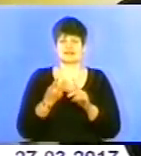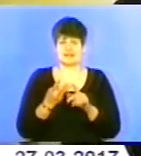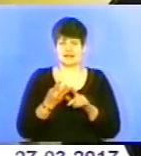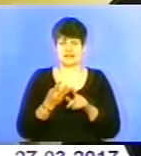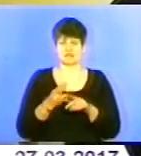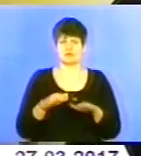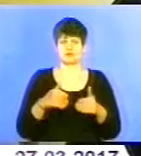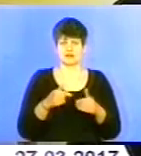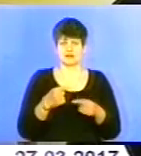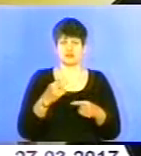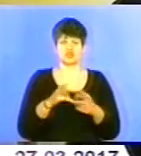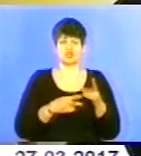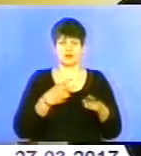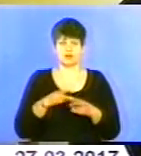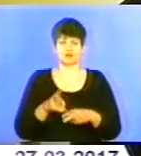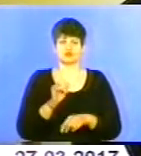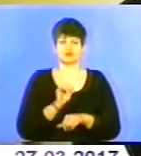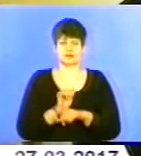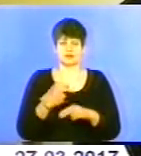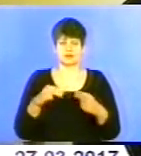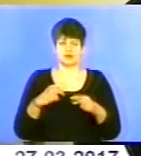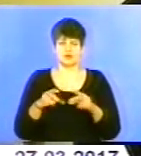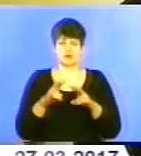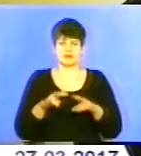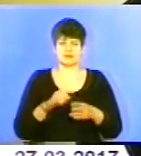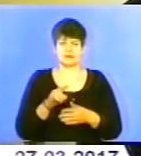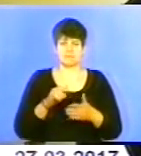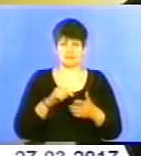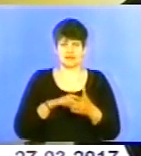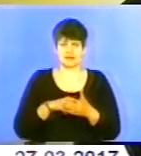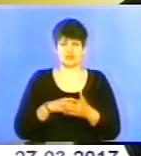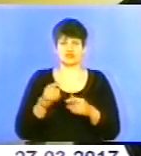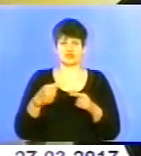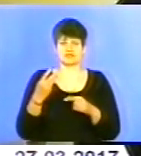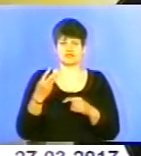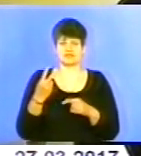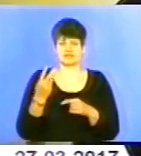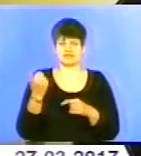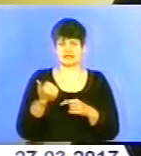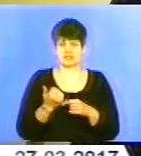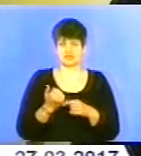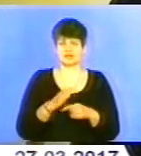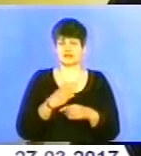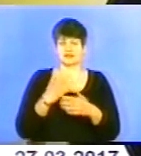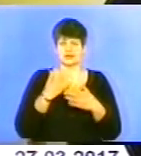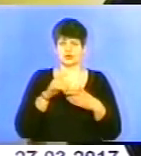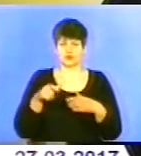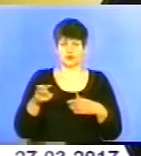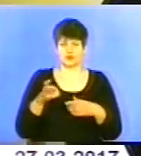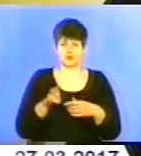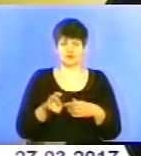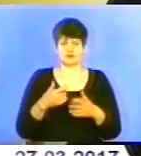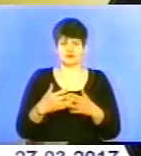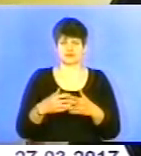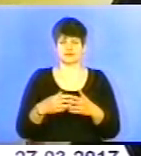при зупиненні торги. Розглядається питання. Через 2 тижні розхідного матеріалу не буде. Ті люди, які ходять, тиждень часу приблизно 117